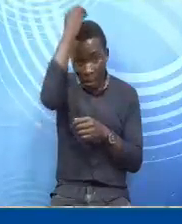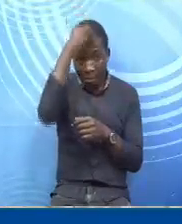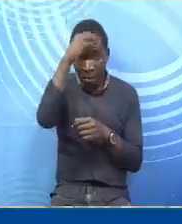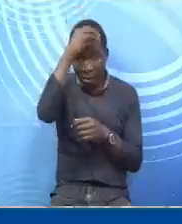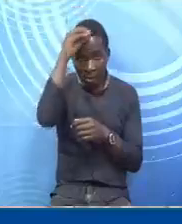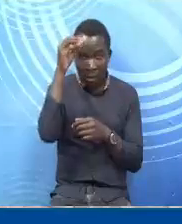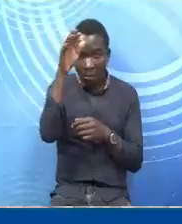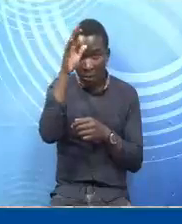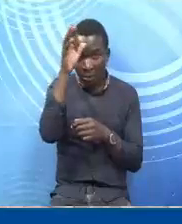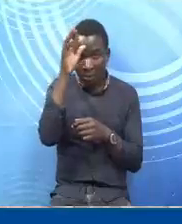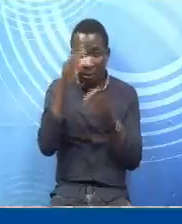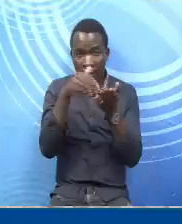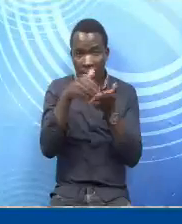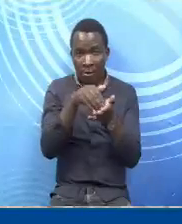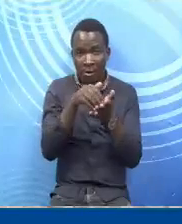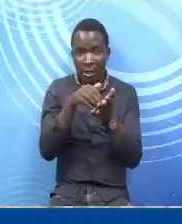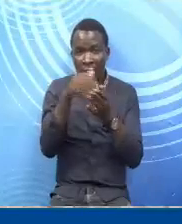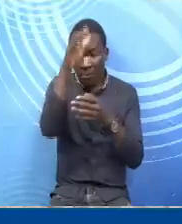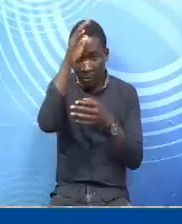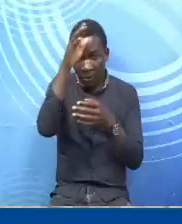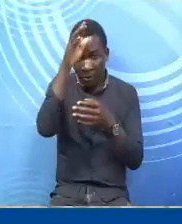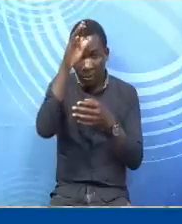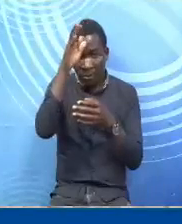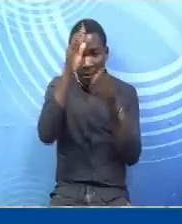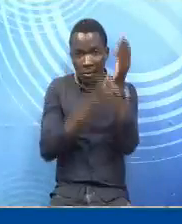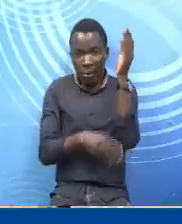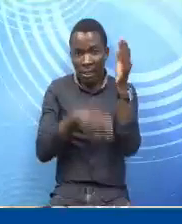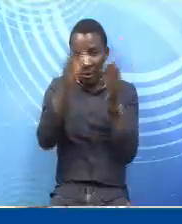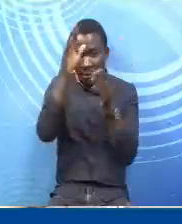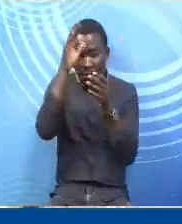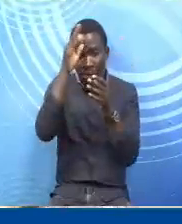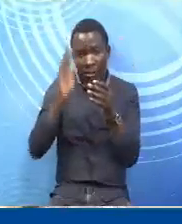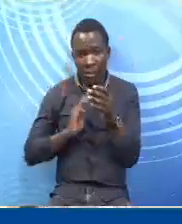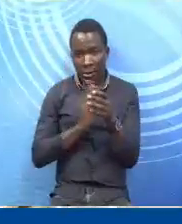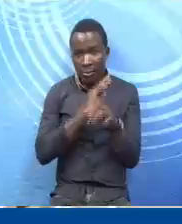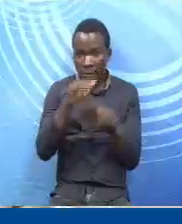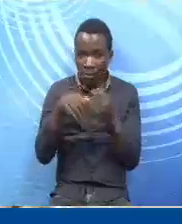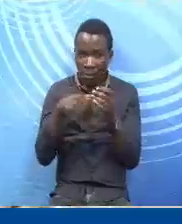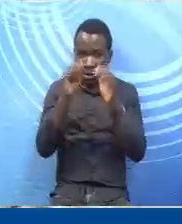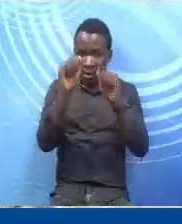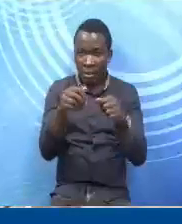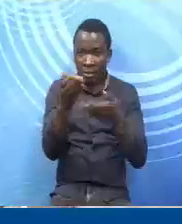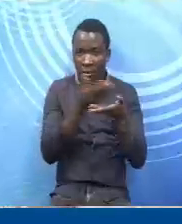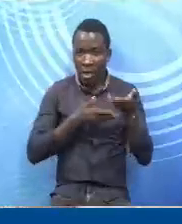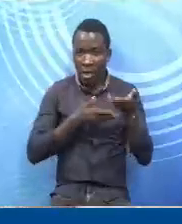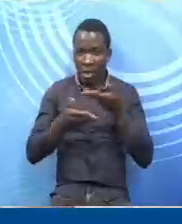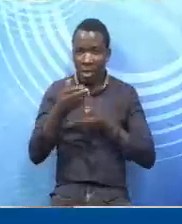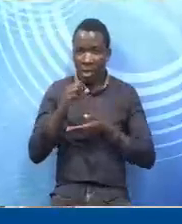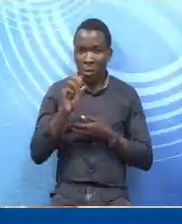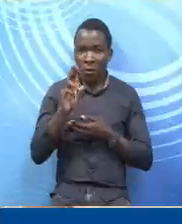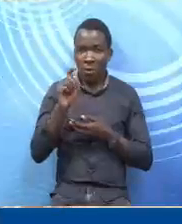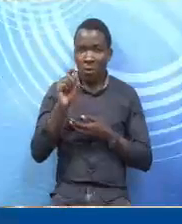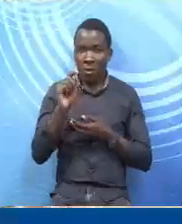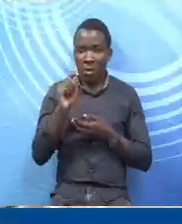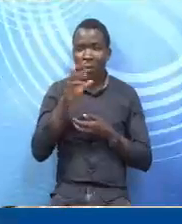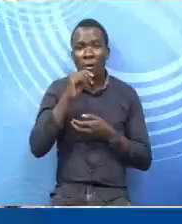se w'abapfakazi, nibwo bwo mugabo w'abapfakazi. Ibyo byose ubuyobozi burabishobora. Twaganiriye na Sud umuhungu w'uyu mukecuru ubakishaga